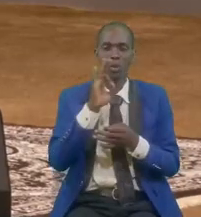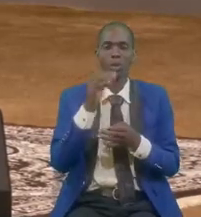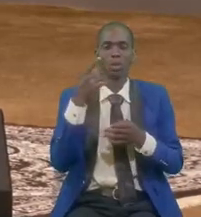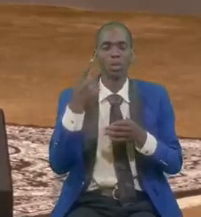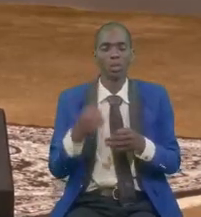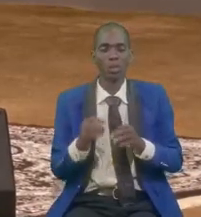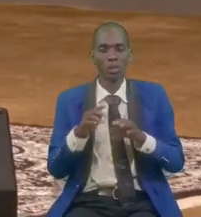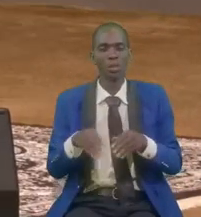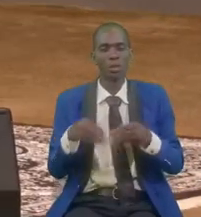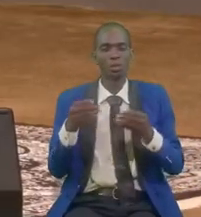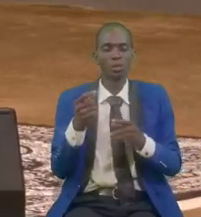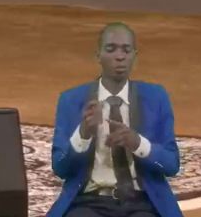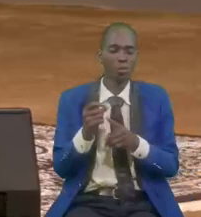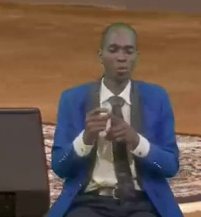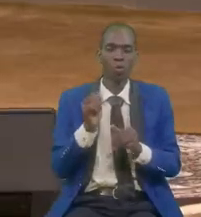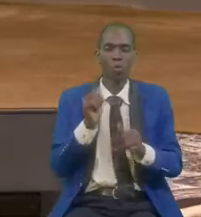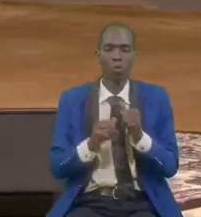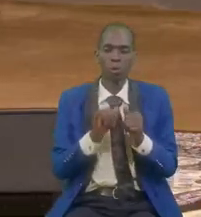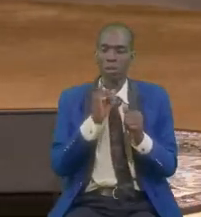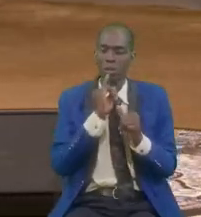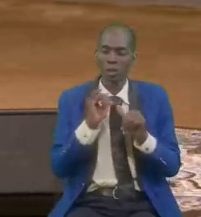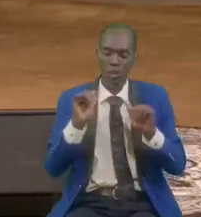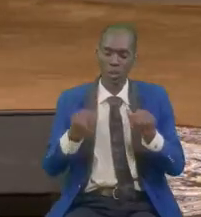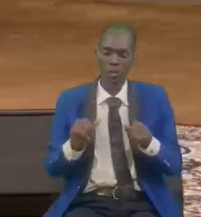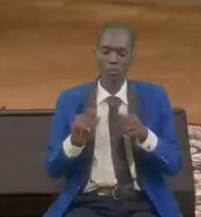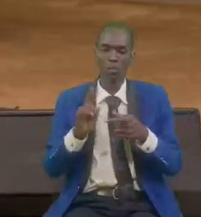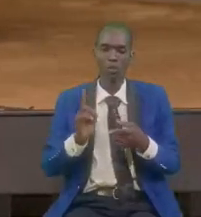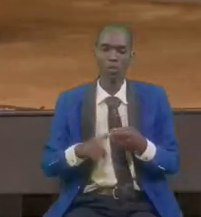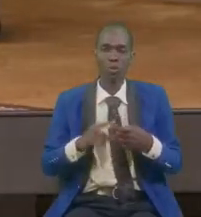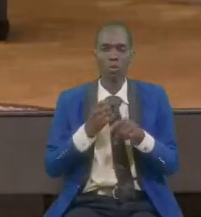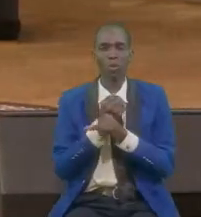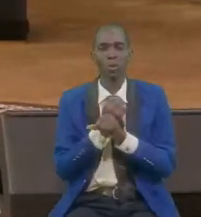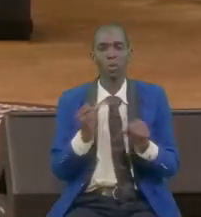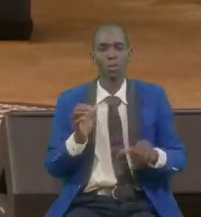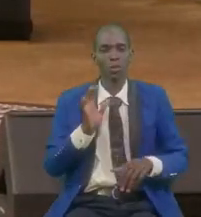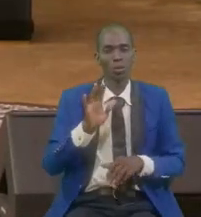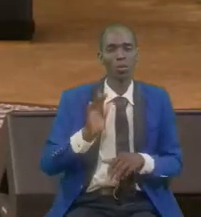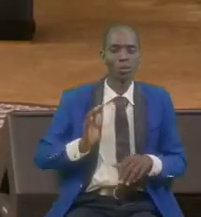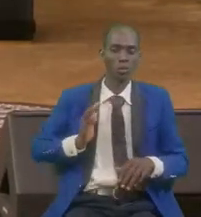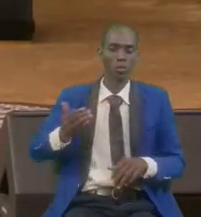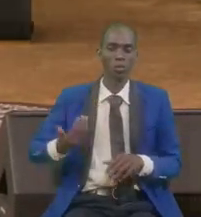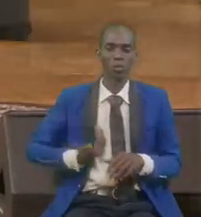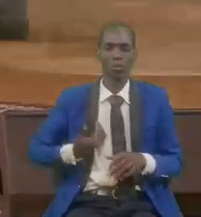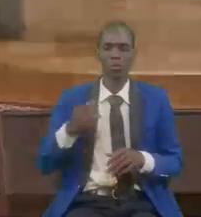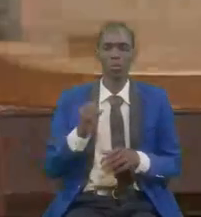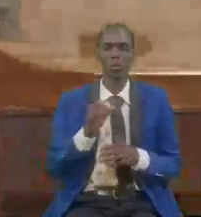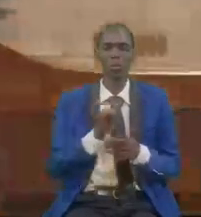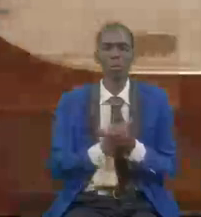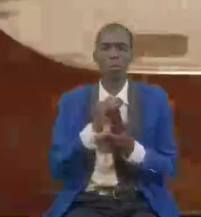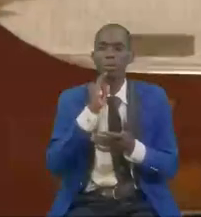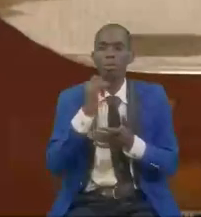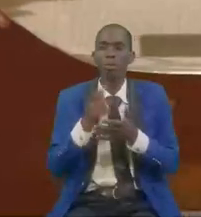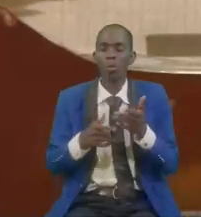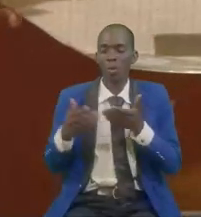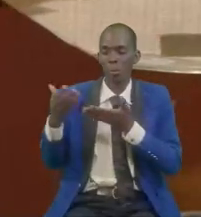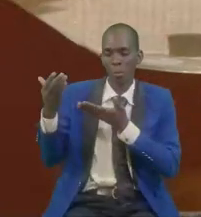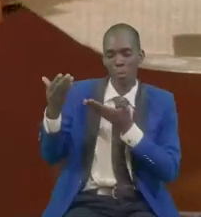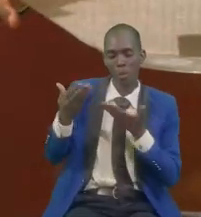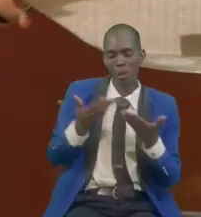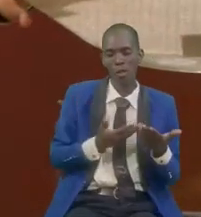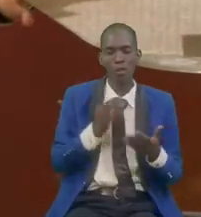avec douceur la parole qui a été plantée en vous et qui peut sauver vos âmes. C'est ce qui apporte